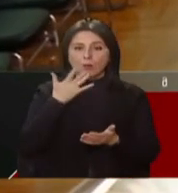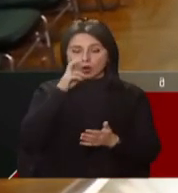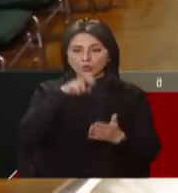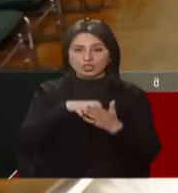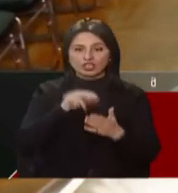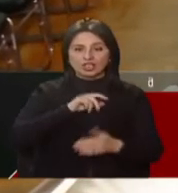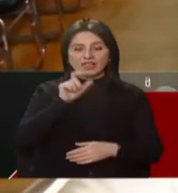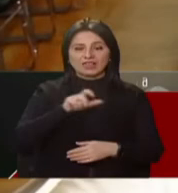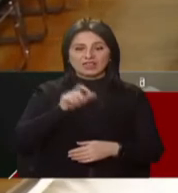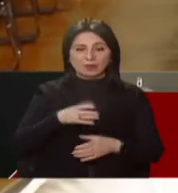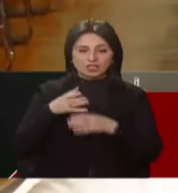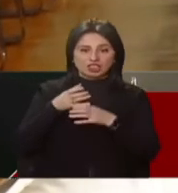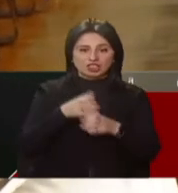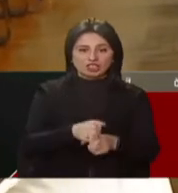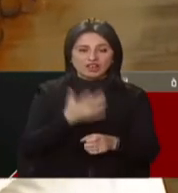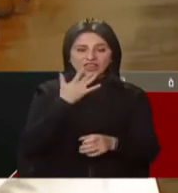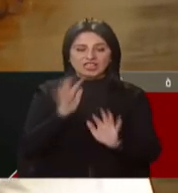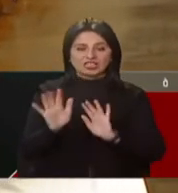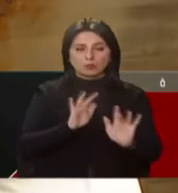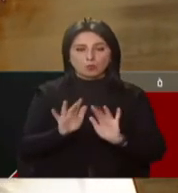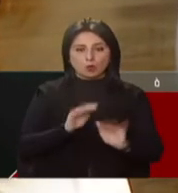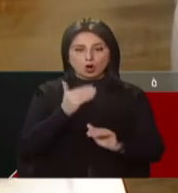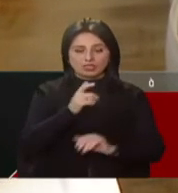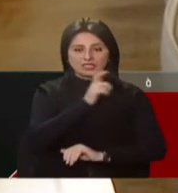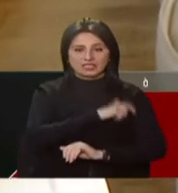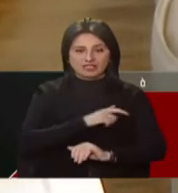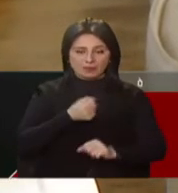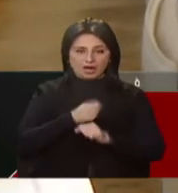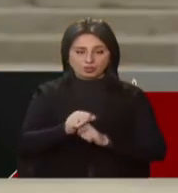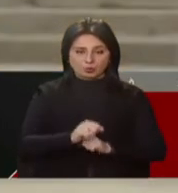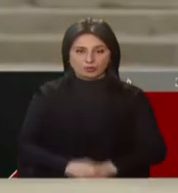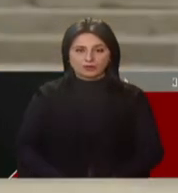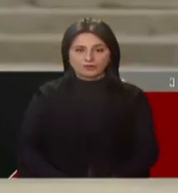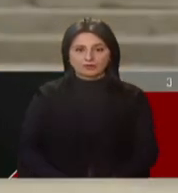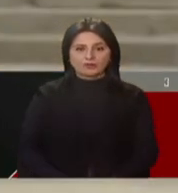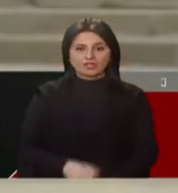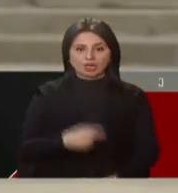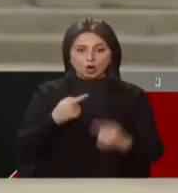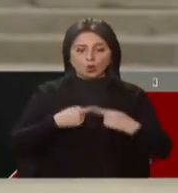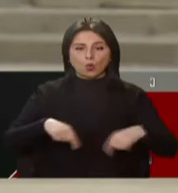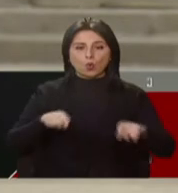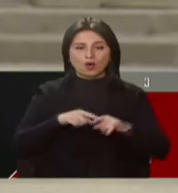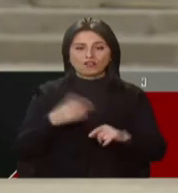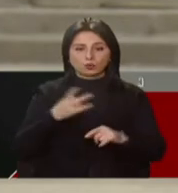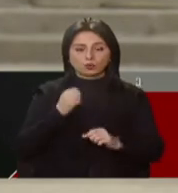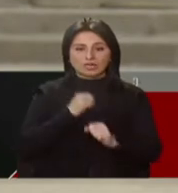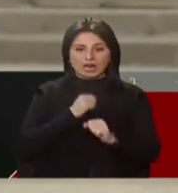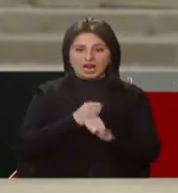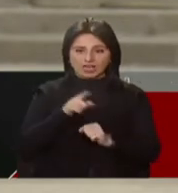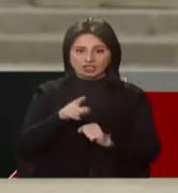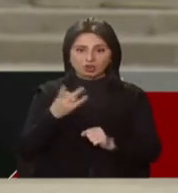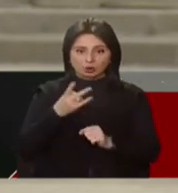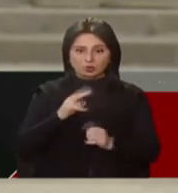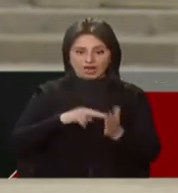ნიშნით თანამშრომლების შევიწროებას ნაციონალური მოძრაობის წევრები აიძულებენ. Მეუნეოდა რეორგანიზაცია უნდა გააკეთო და შემდგომ